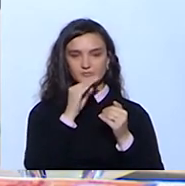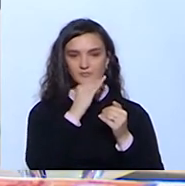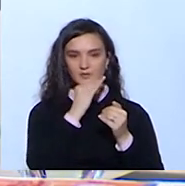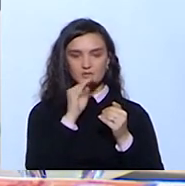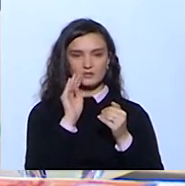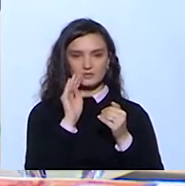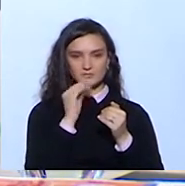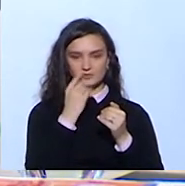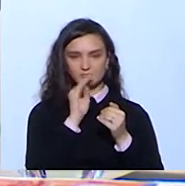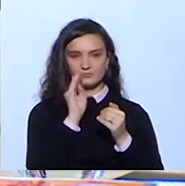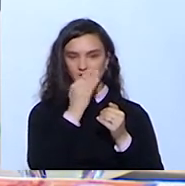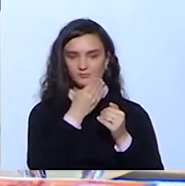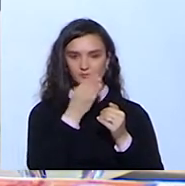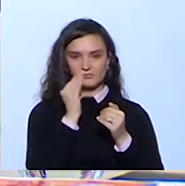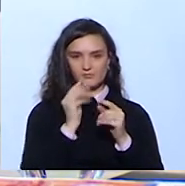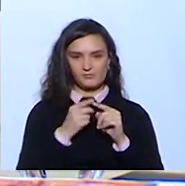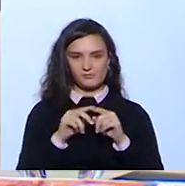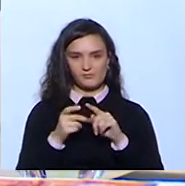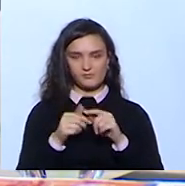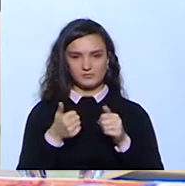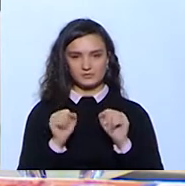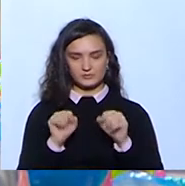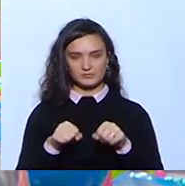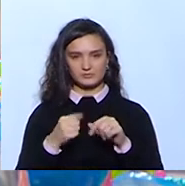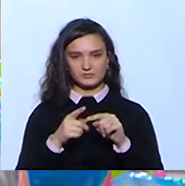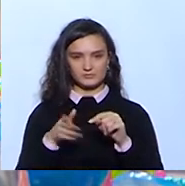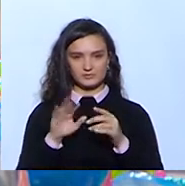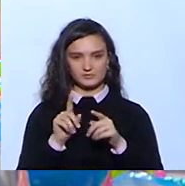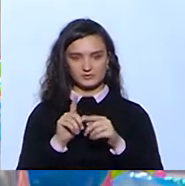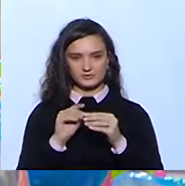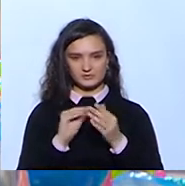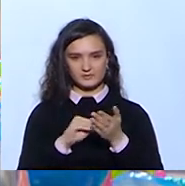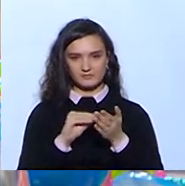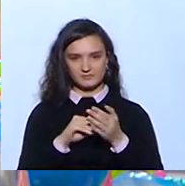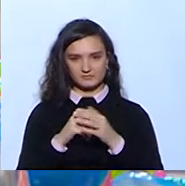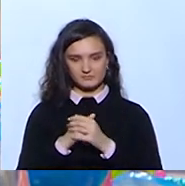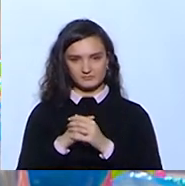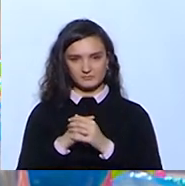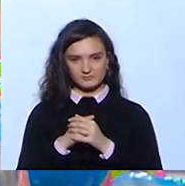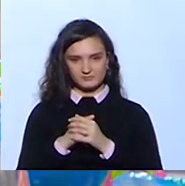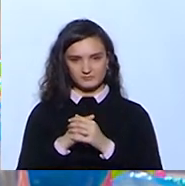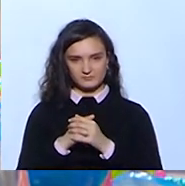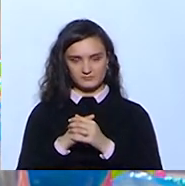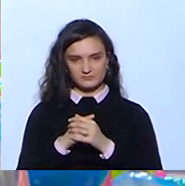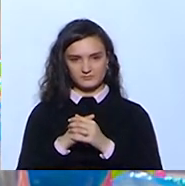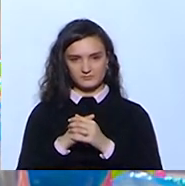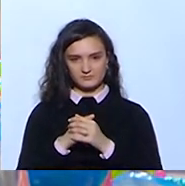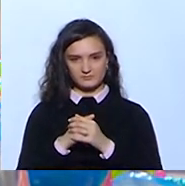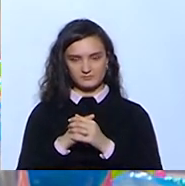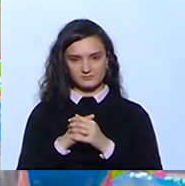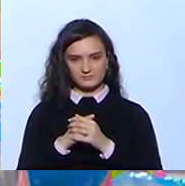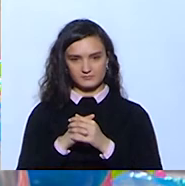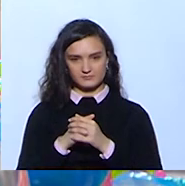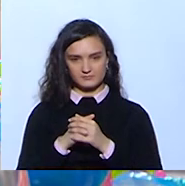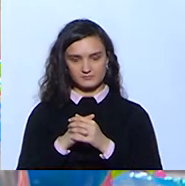და მოისუფთავოს პირი. ეს არის იდეალური საშუალება იმისთვის, რომ მოდი გავიმეორებ გაკვეთილს, ხო? დავსვარეთ, უბრალოდ